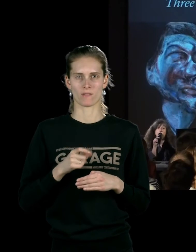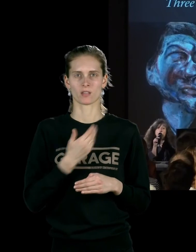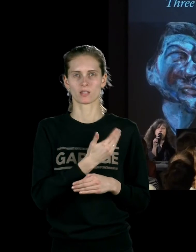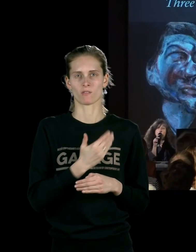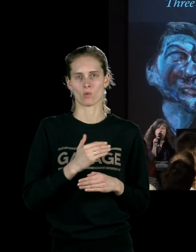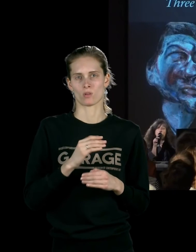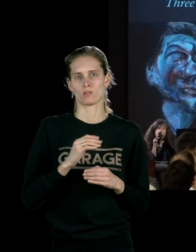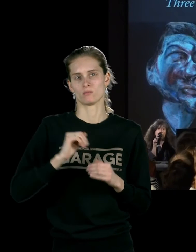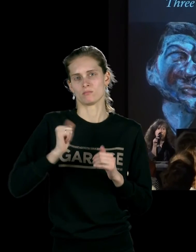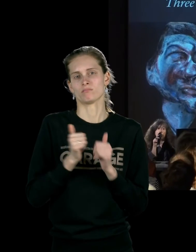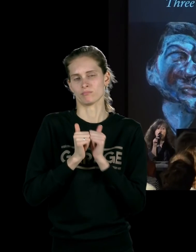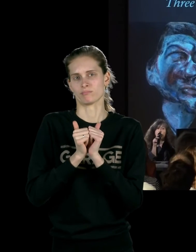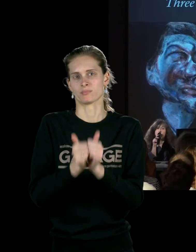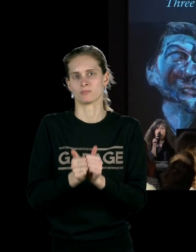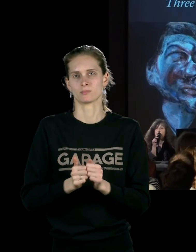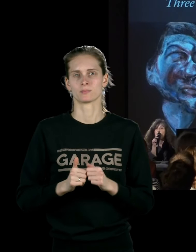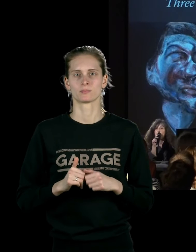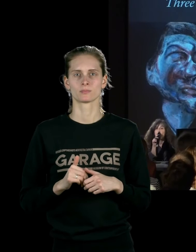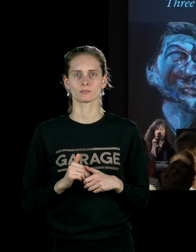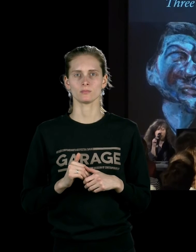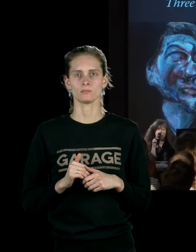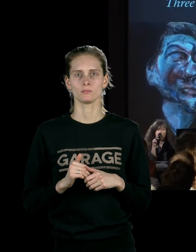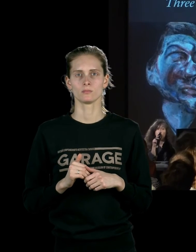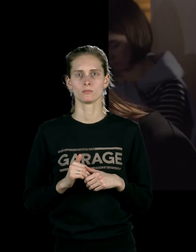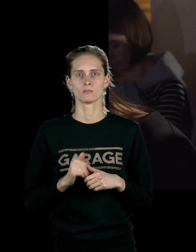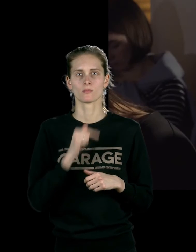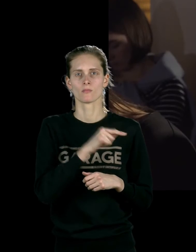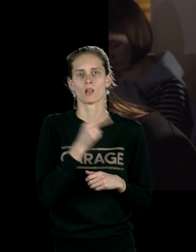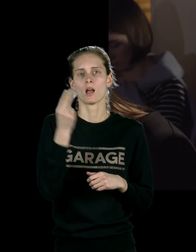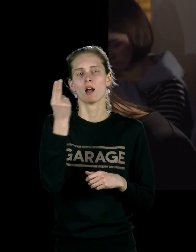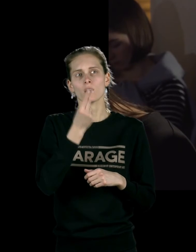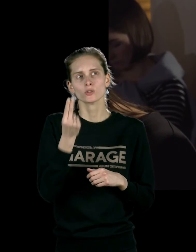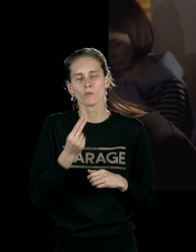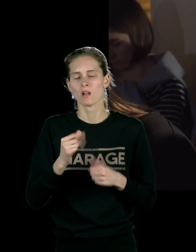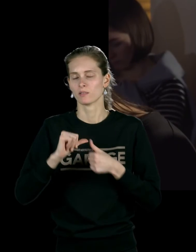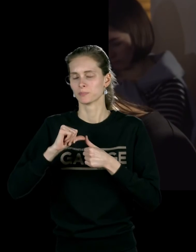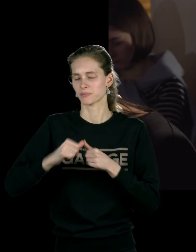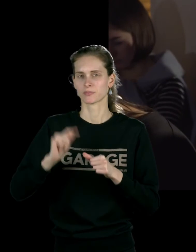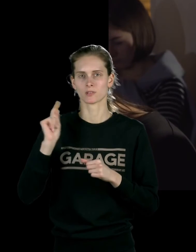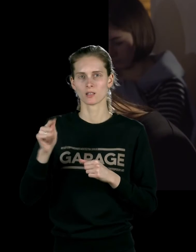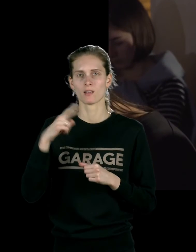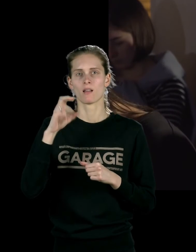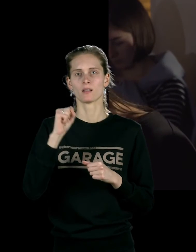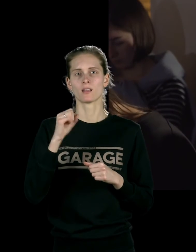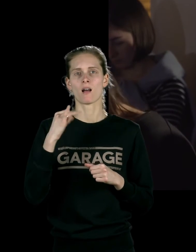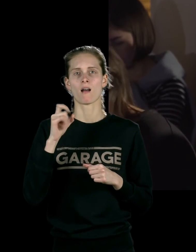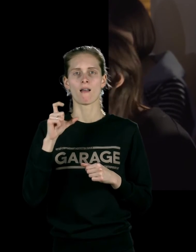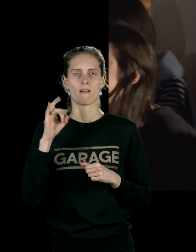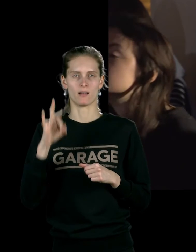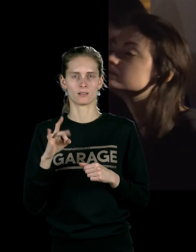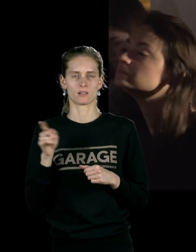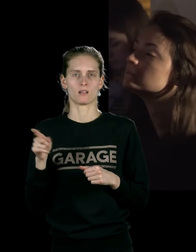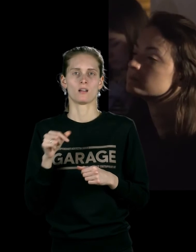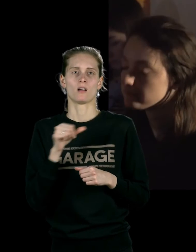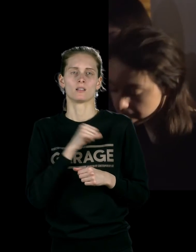которого он рисовал постоянно, в том числе и после его смерти. Джайер покончил жизнь самоубийством,